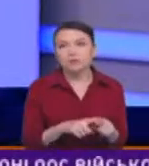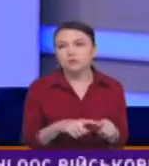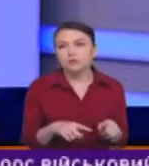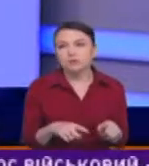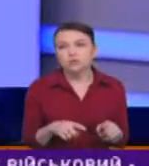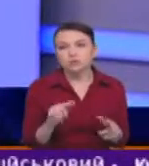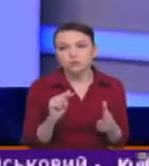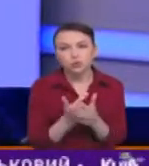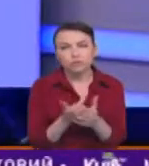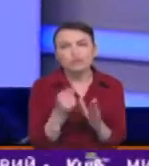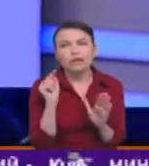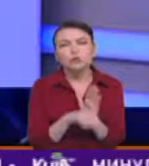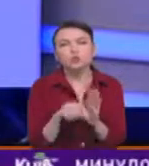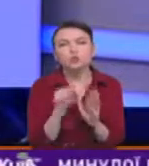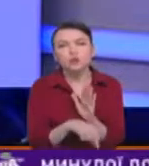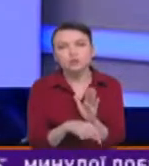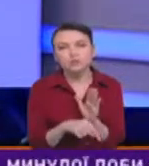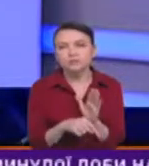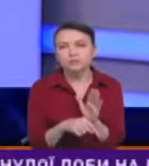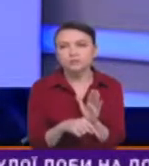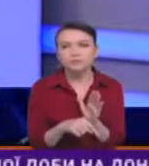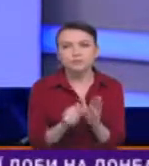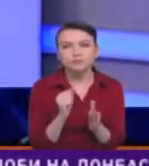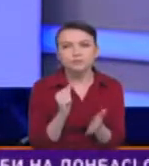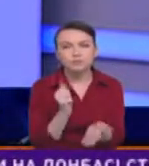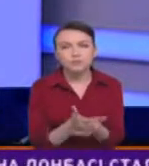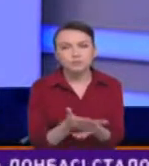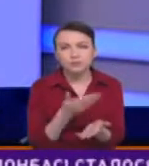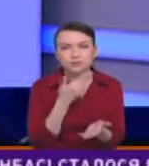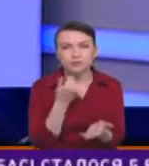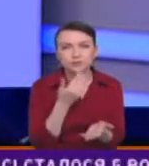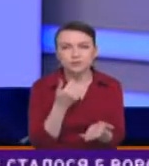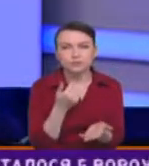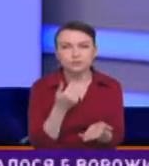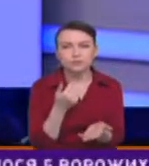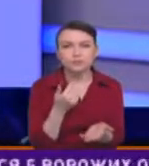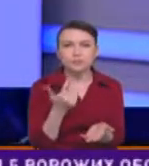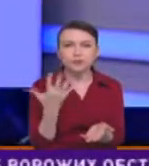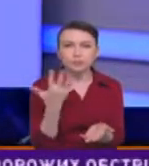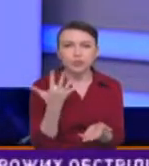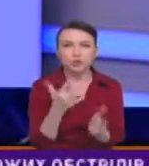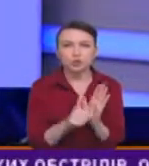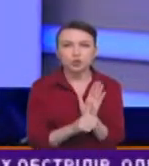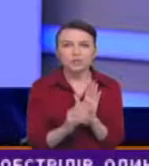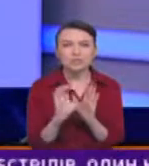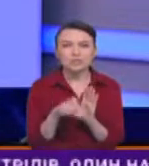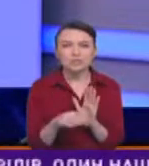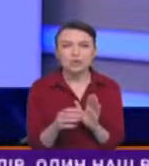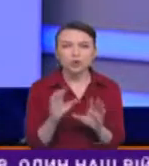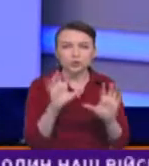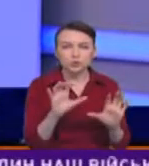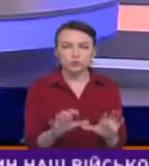а знову трактування, не написано такого прямо, трактування через призму 5, 6 і 1 статті